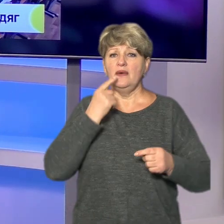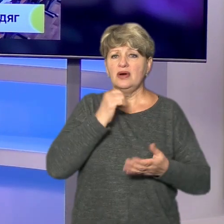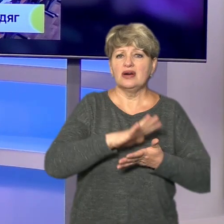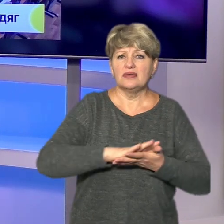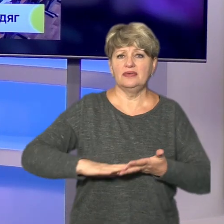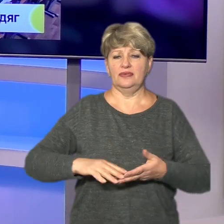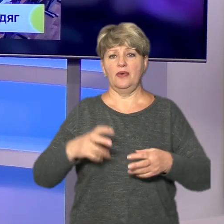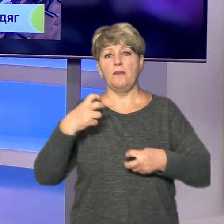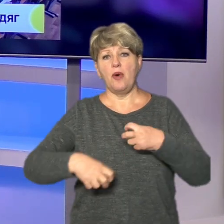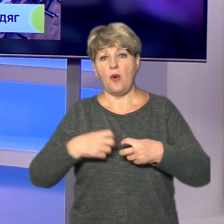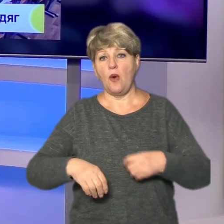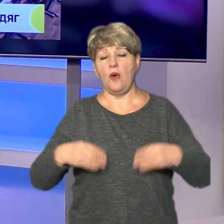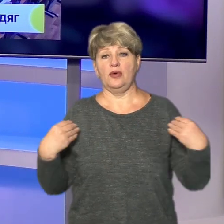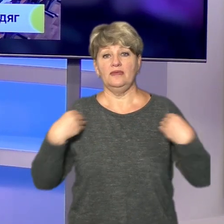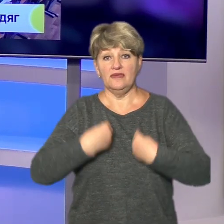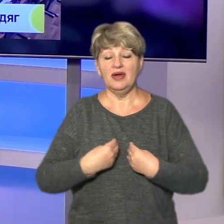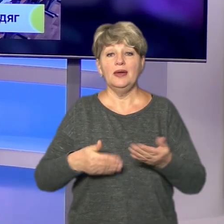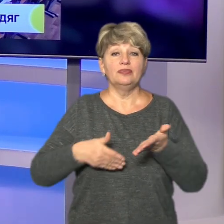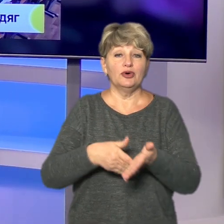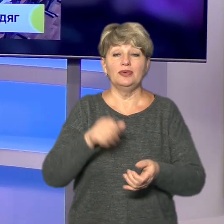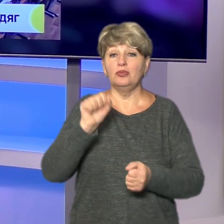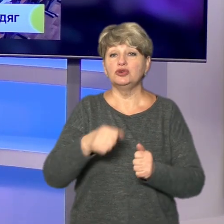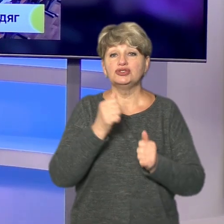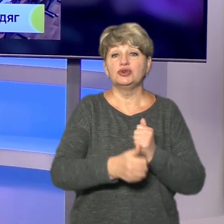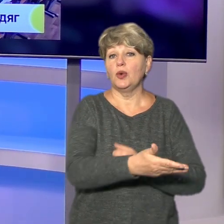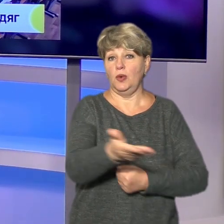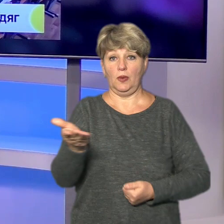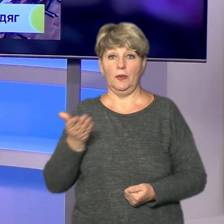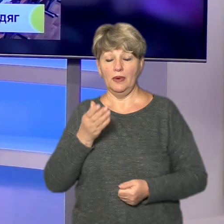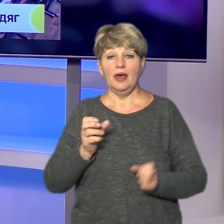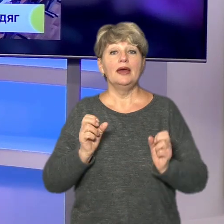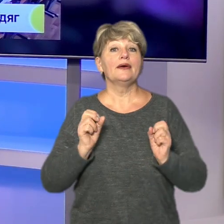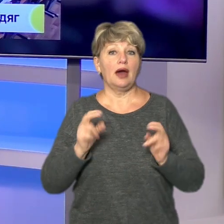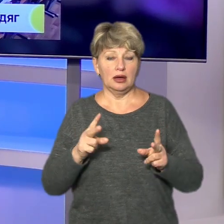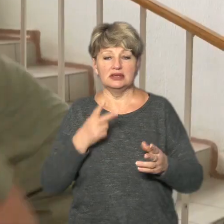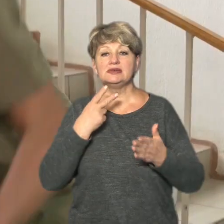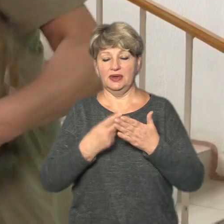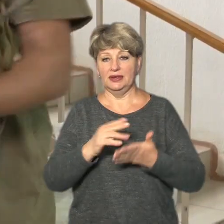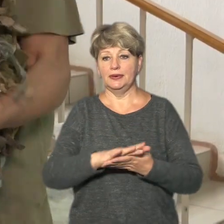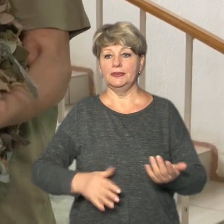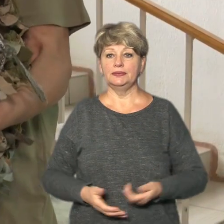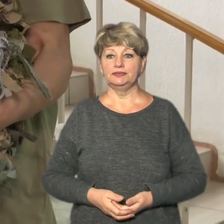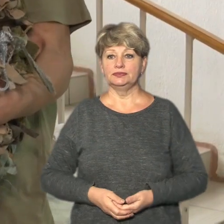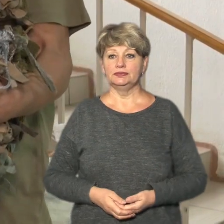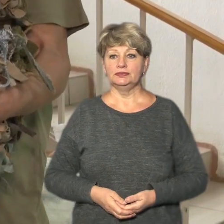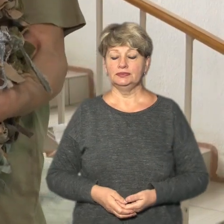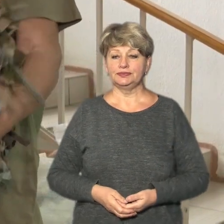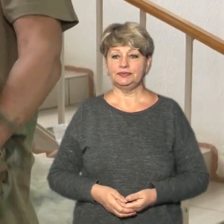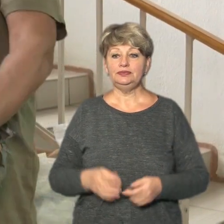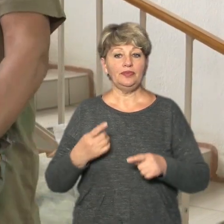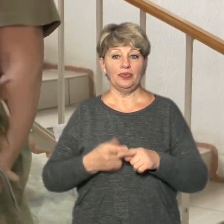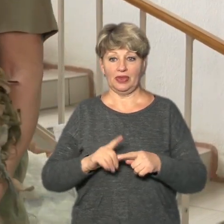чепурваній формі їм допомогти може кожен як саме розкажемо у наступному сюжеті це нас така гарна Лялечка